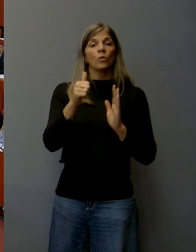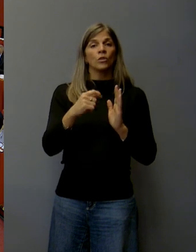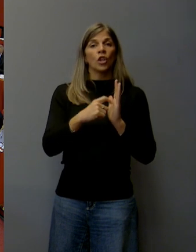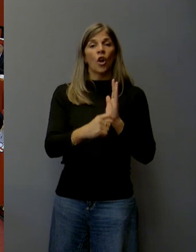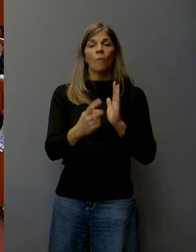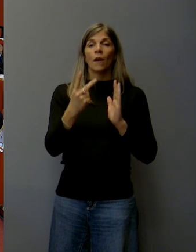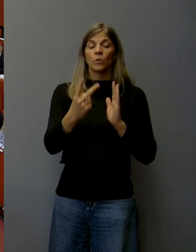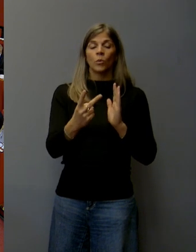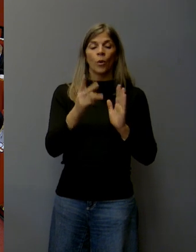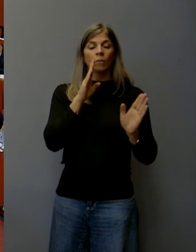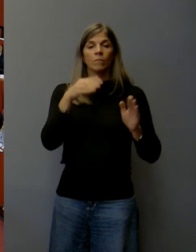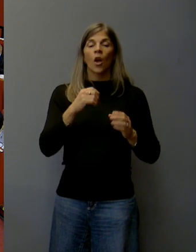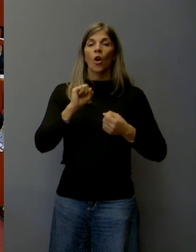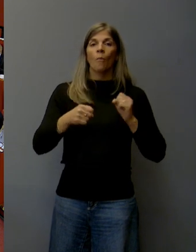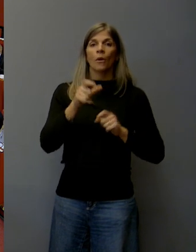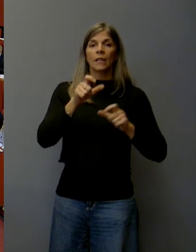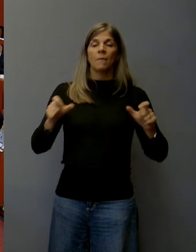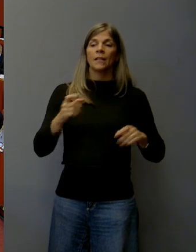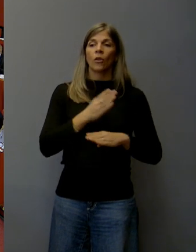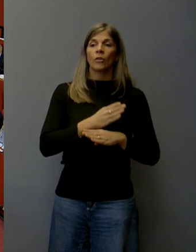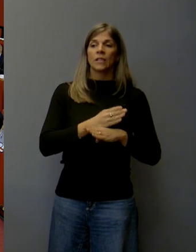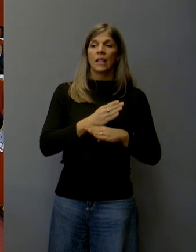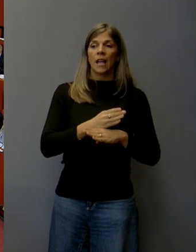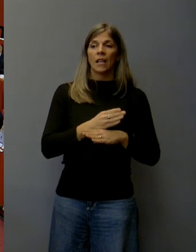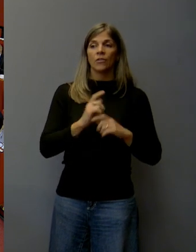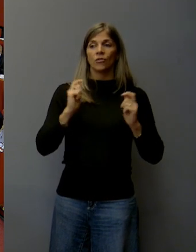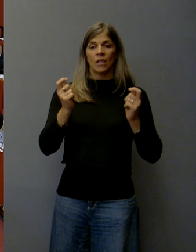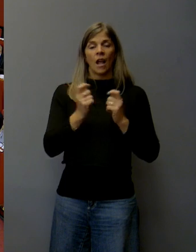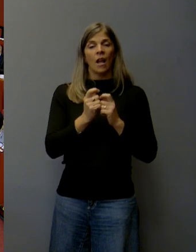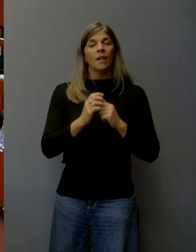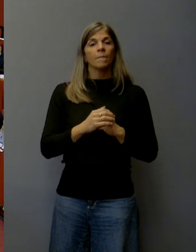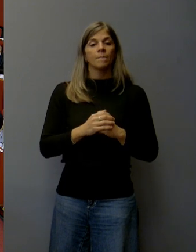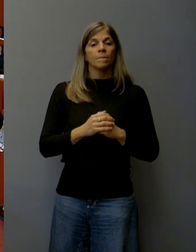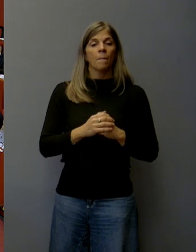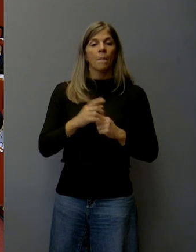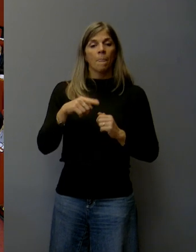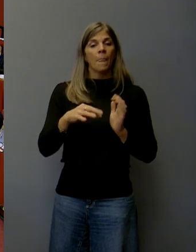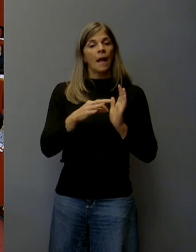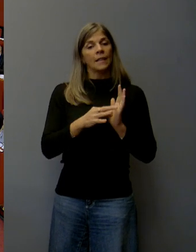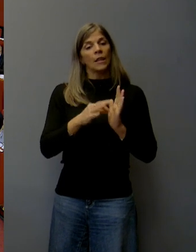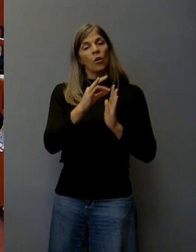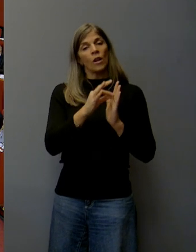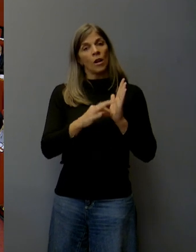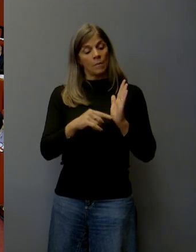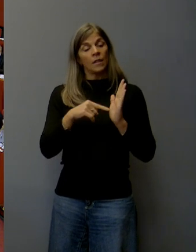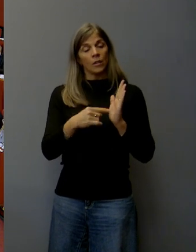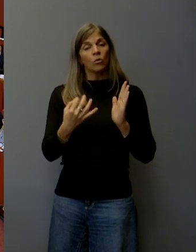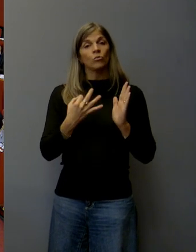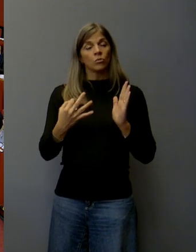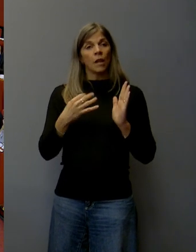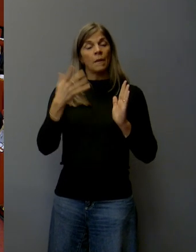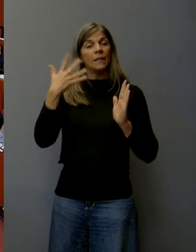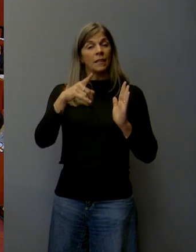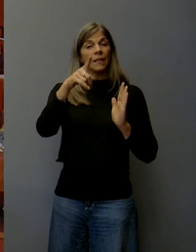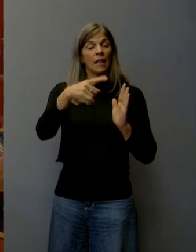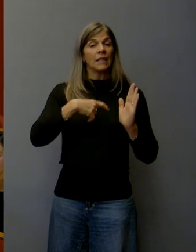comportamento dei consiglieri e del questo consiglio e a questo articolo del regolamento Giustamente ci aveva richiamato